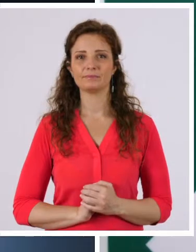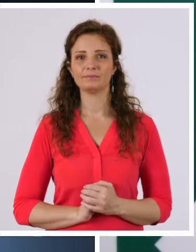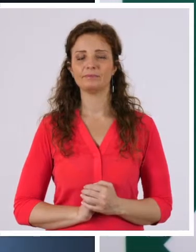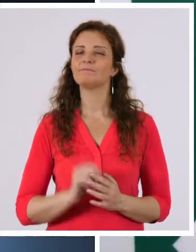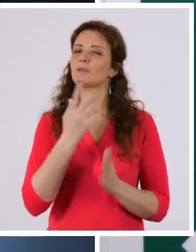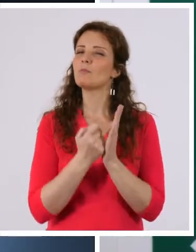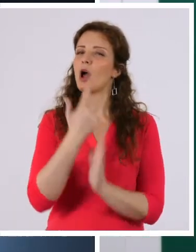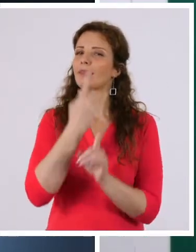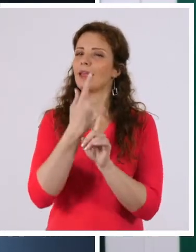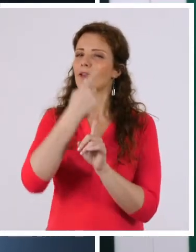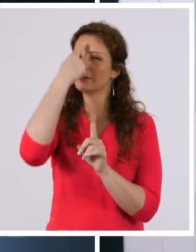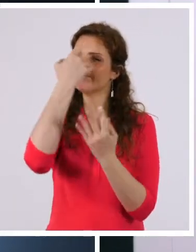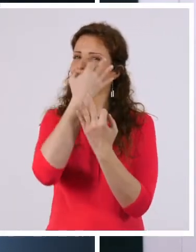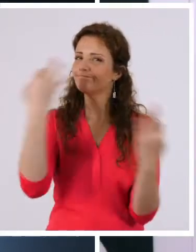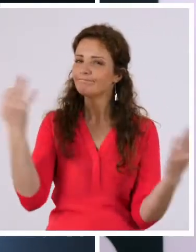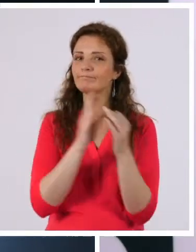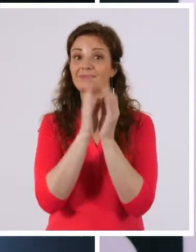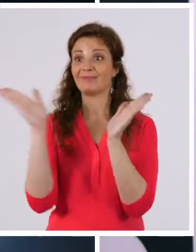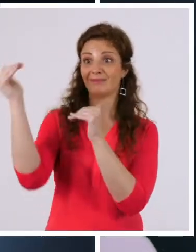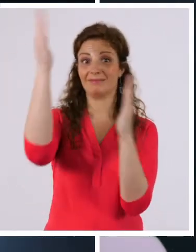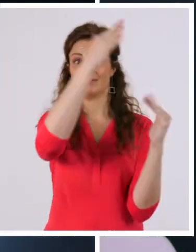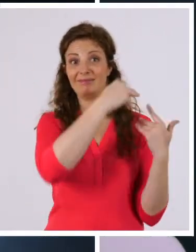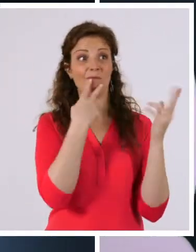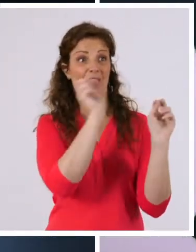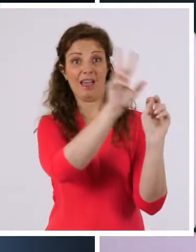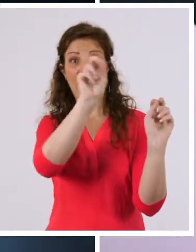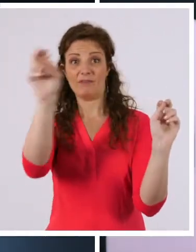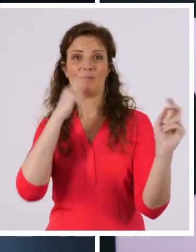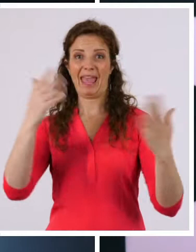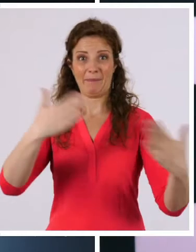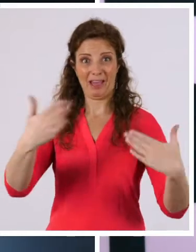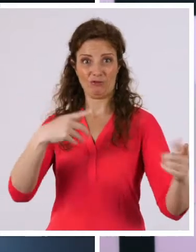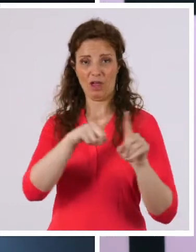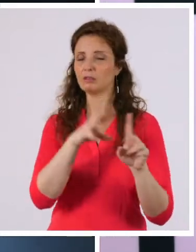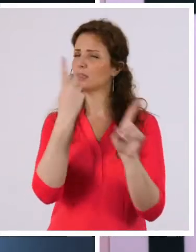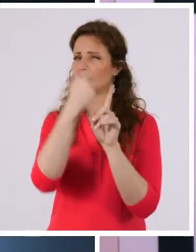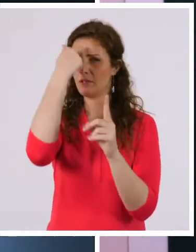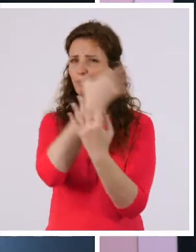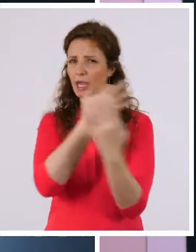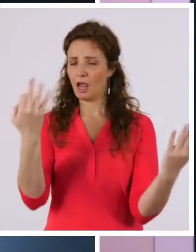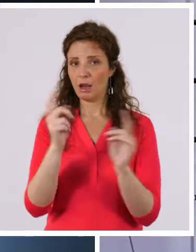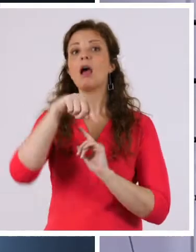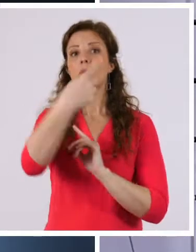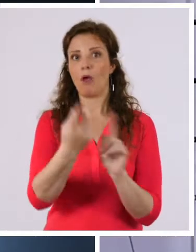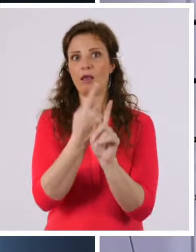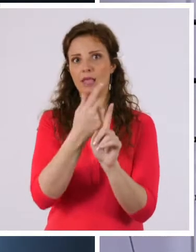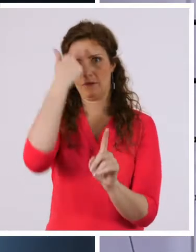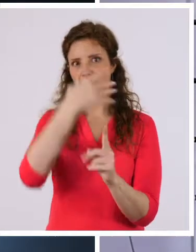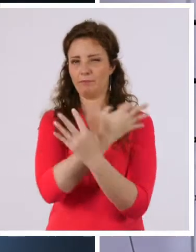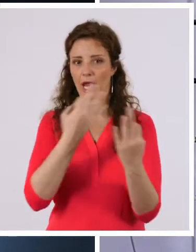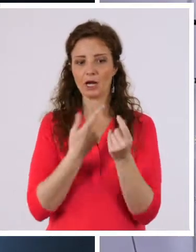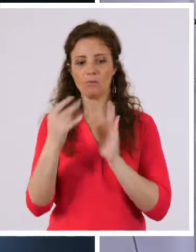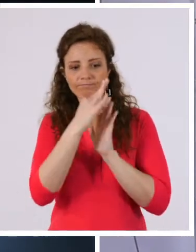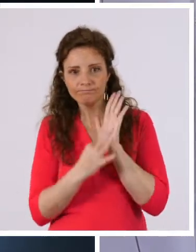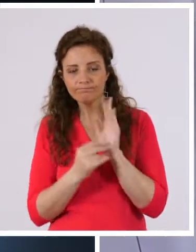È importante comprendere bene il significato della segnaletica d'emergenza installata a bordo prima di conoscere le procedure da